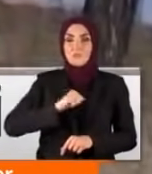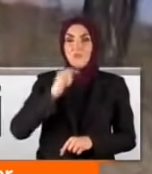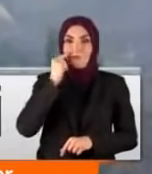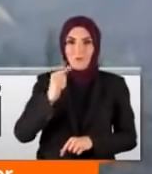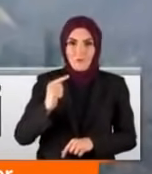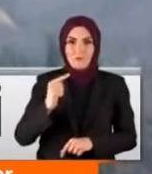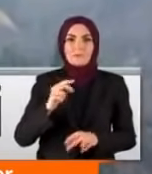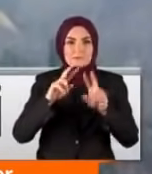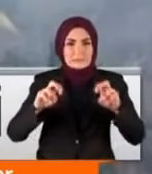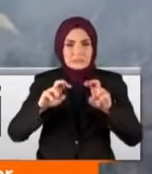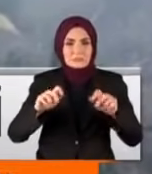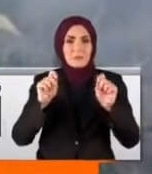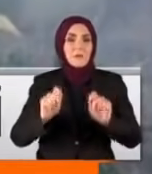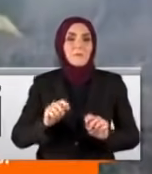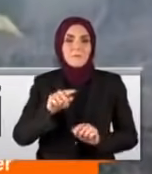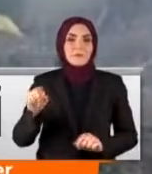didik arandı.